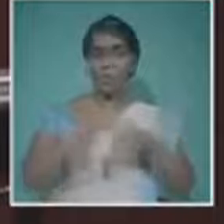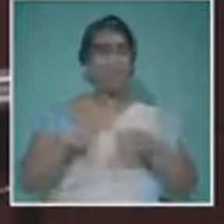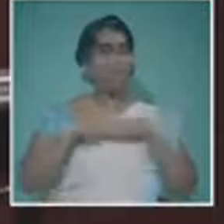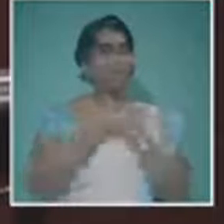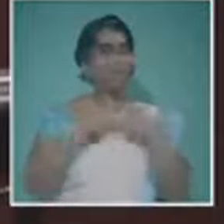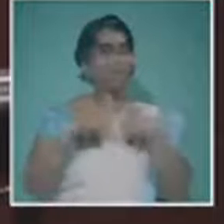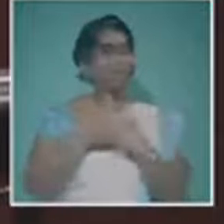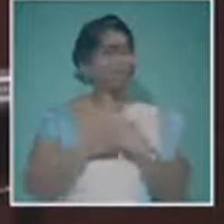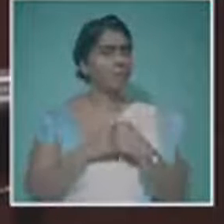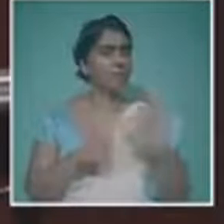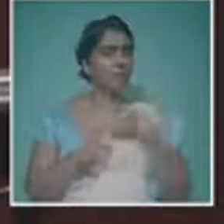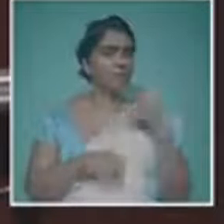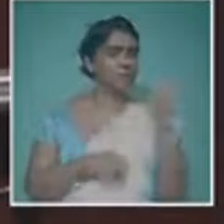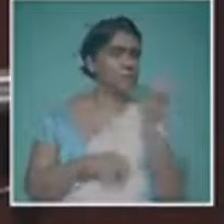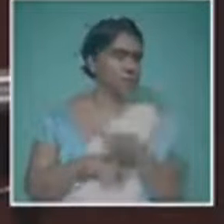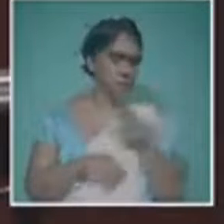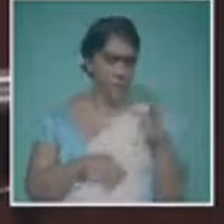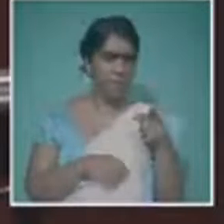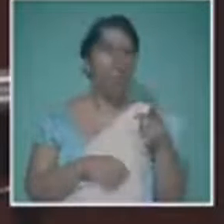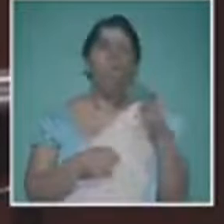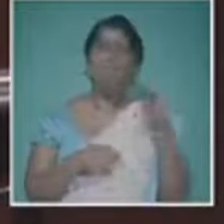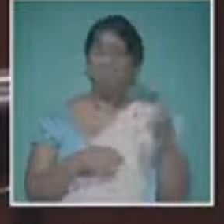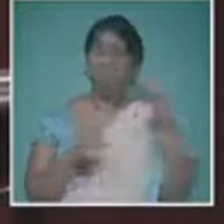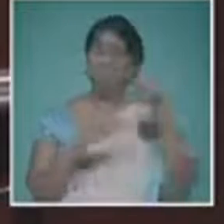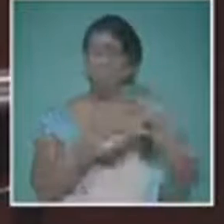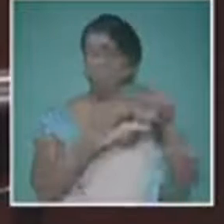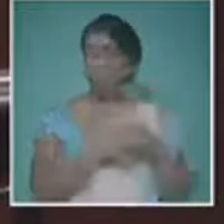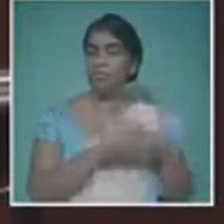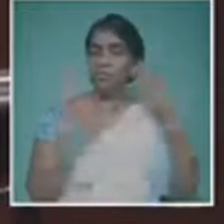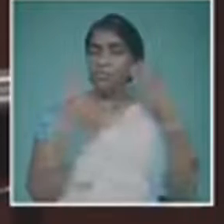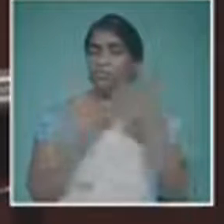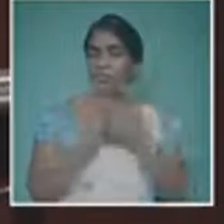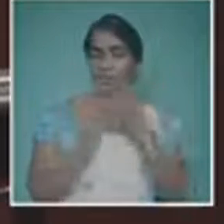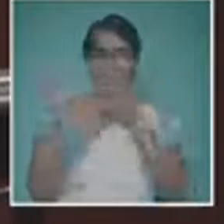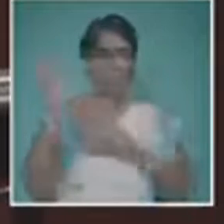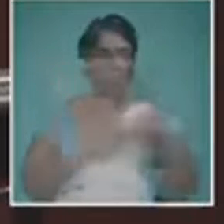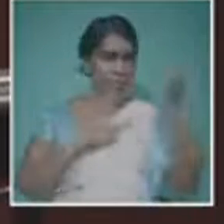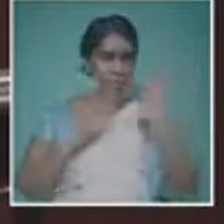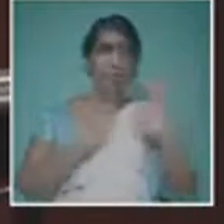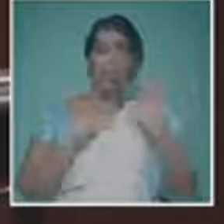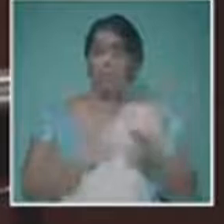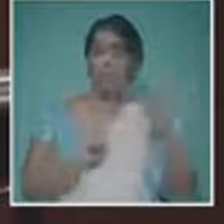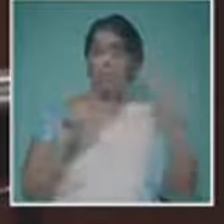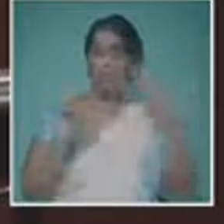தெரிவித்து சம்பந்தப்பட்ட இடங்களுக்கு முறையிட்டும் கூட இதுவரைக்கும் எந்த நடவடிக்கையும்